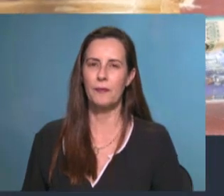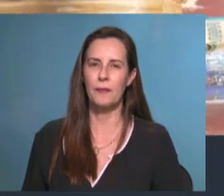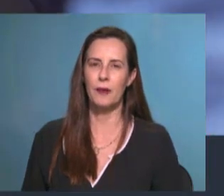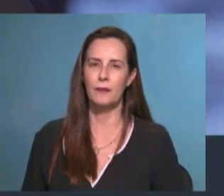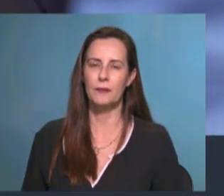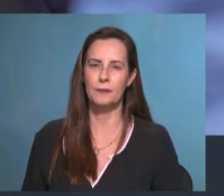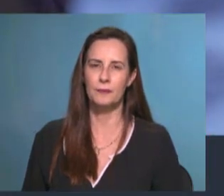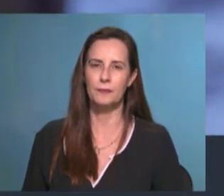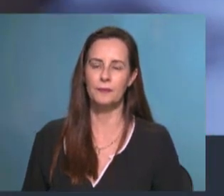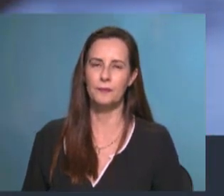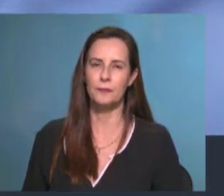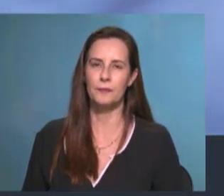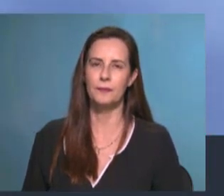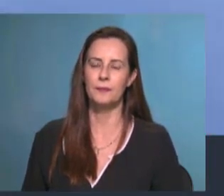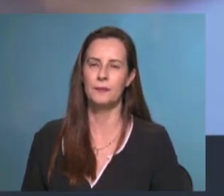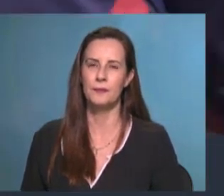אללהו אכבר.